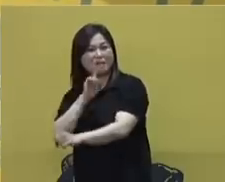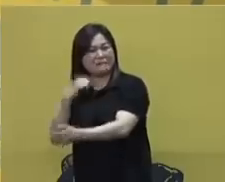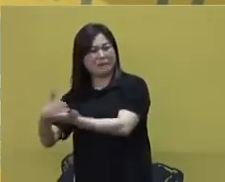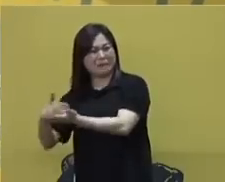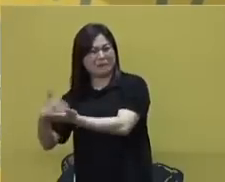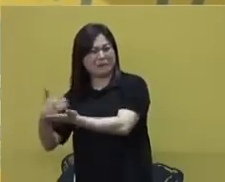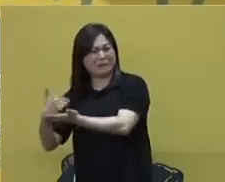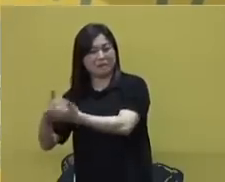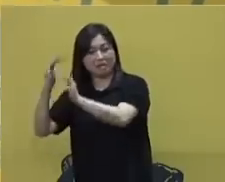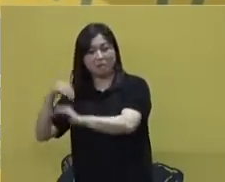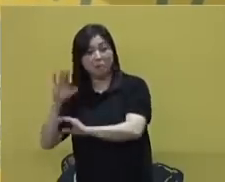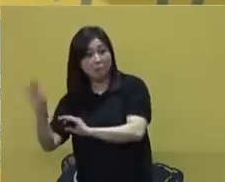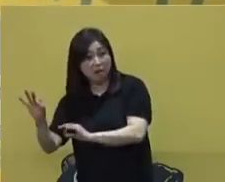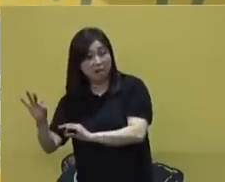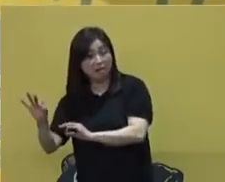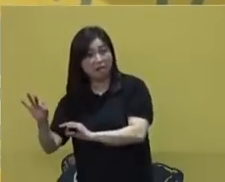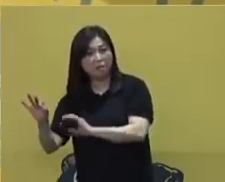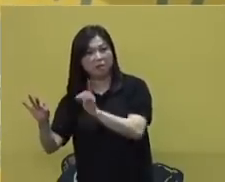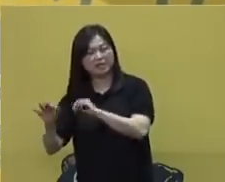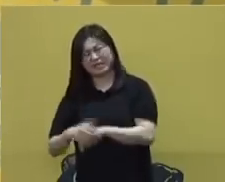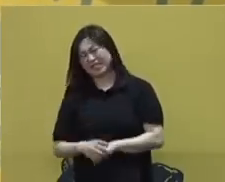보면